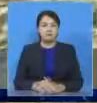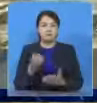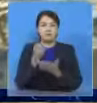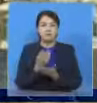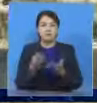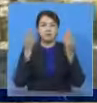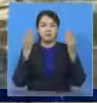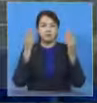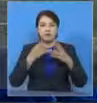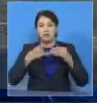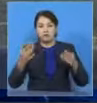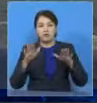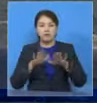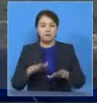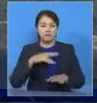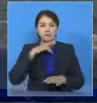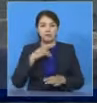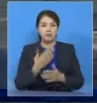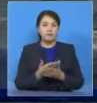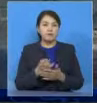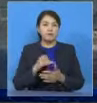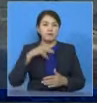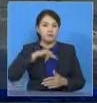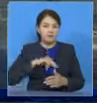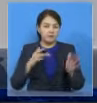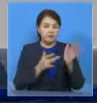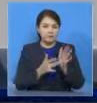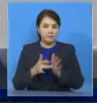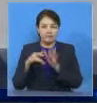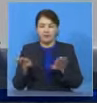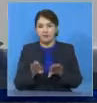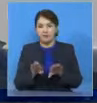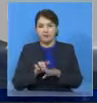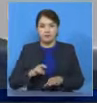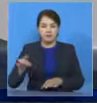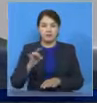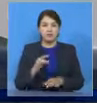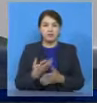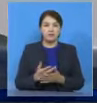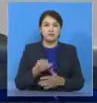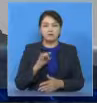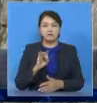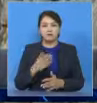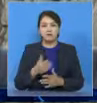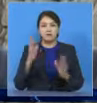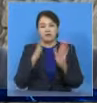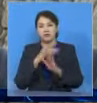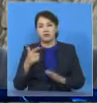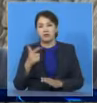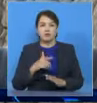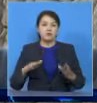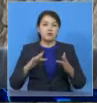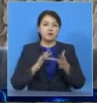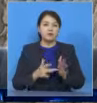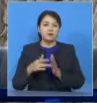место в Темирском районе является одним из примеров этнического и духовного туризма. Также у региона огромный потенциал в экстремальном и экотуризмах. Ярко